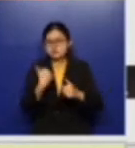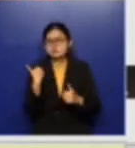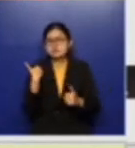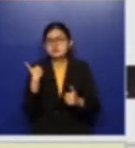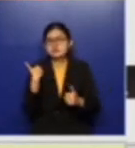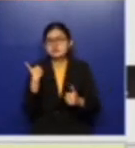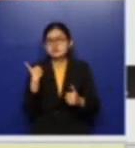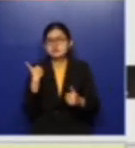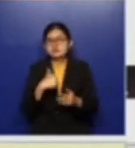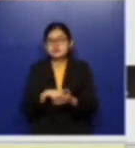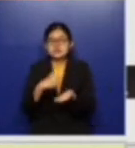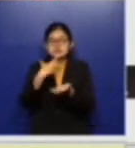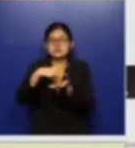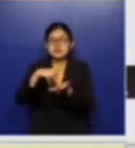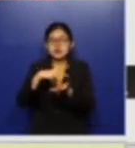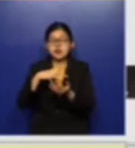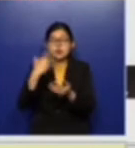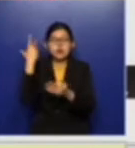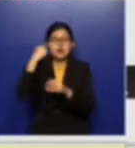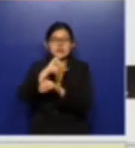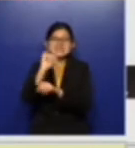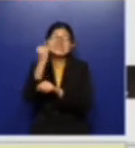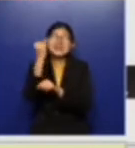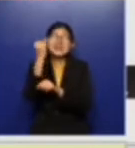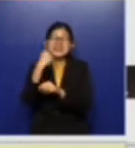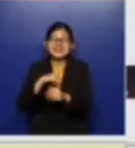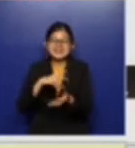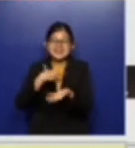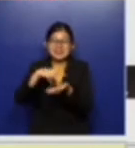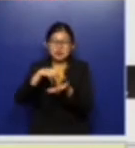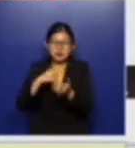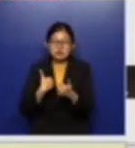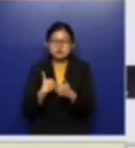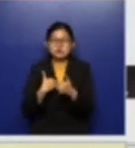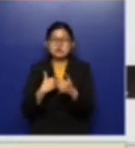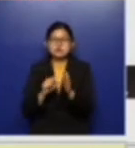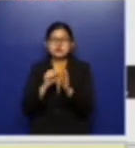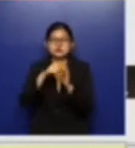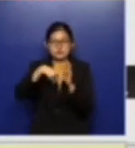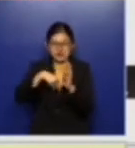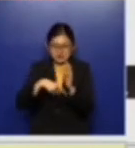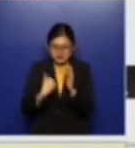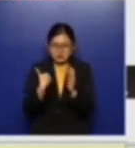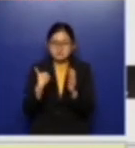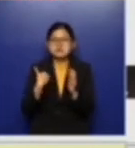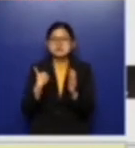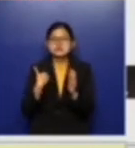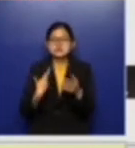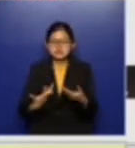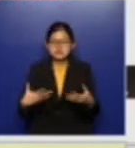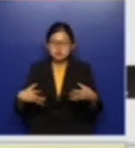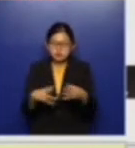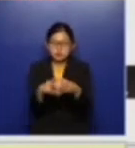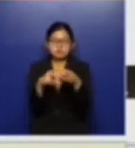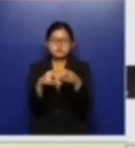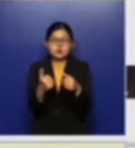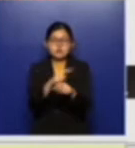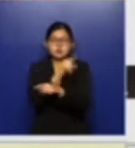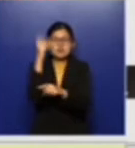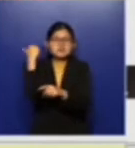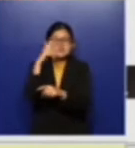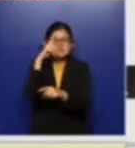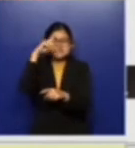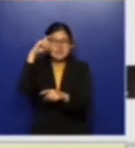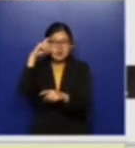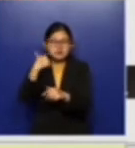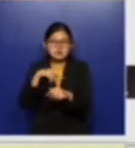มาเมื่อวันจันทร์ส่วนสุพรรณบุรีผมก็รวมตัวเหมือนกันวันเสาร์ที่ผ่านมาปัญหาเดียวกันนี่